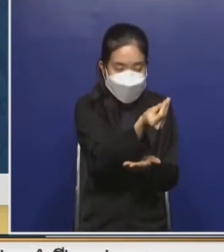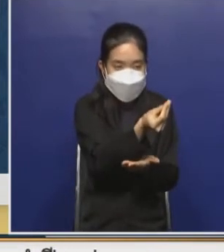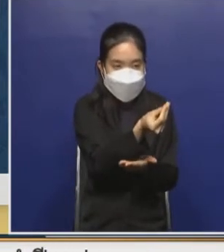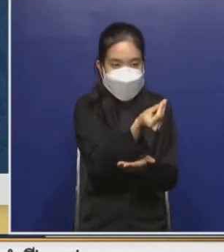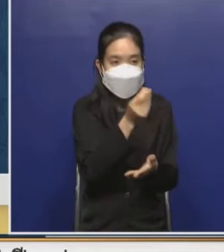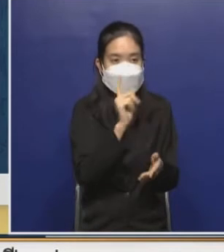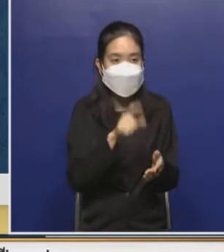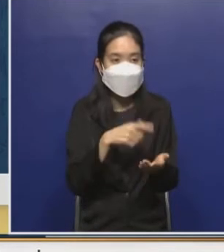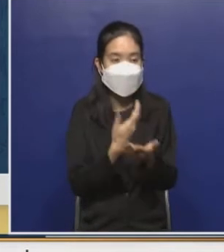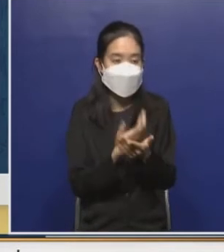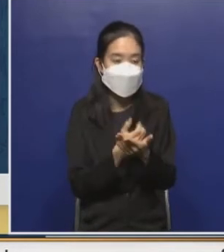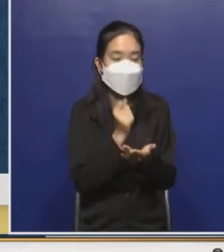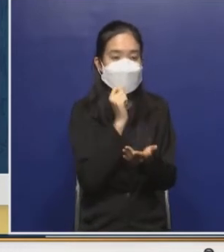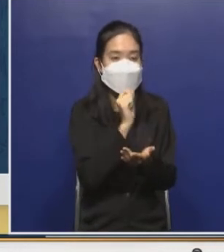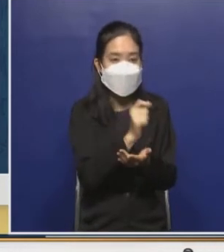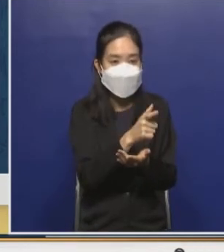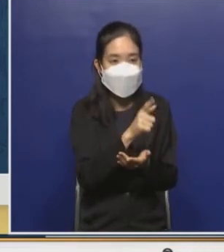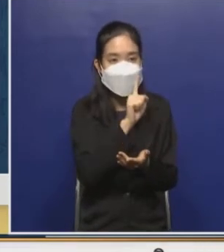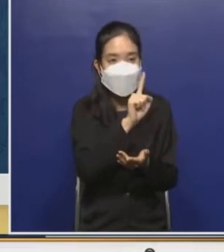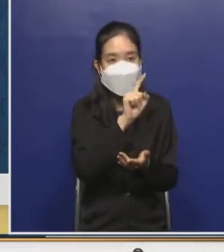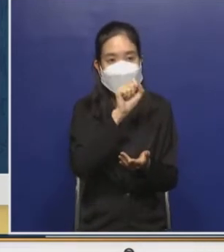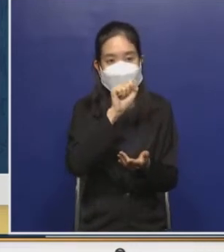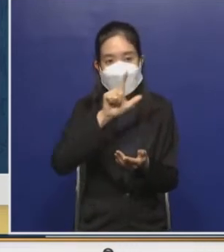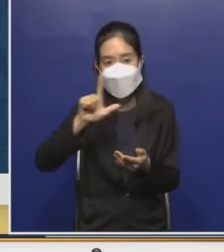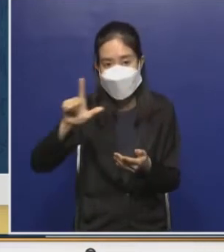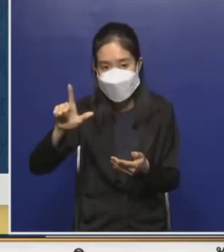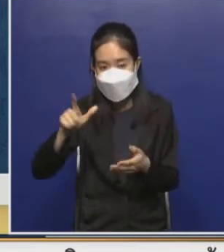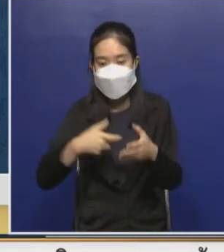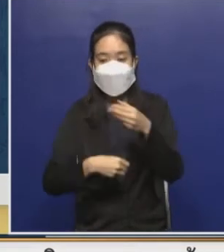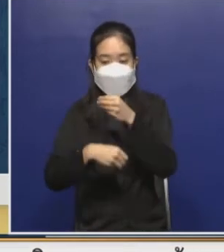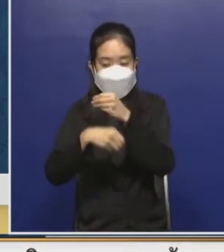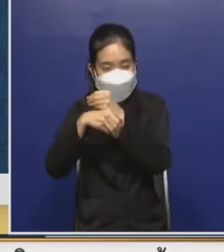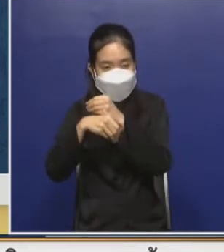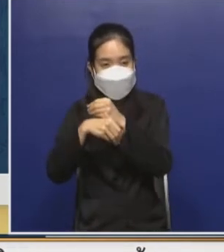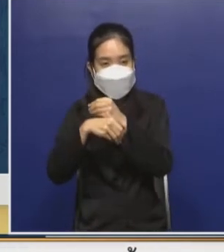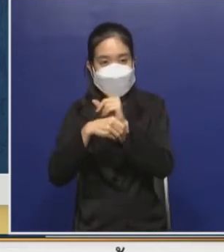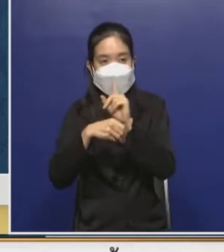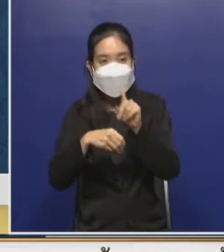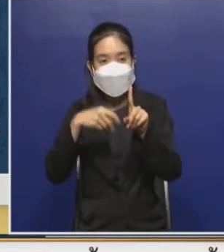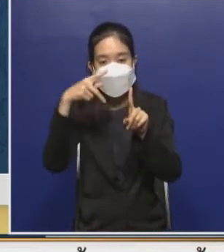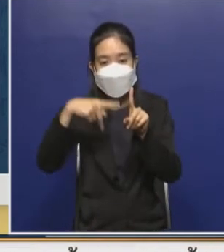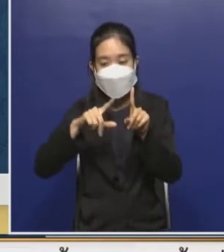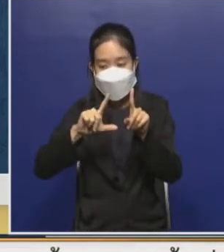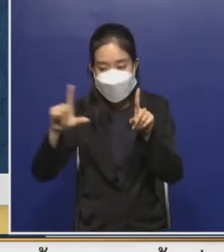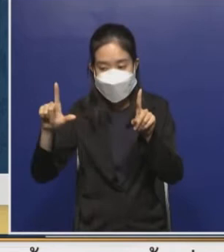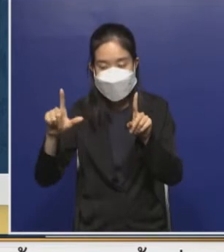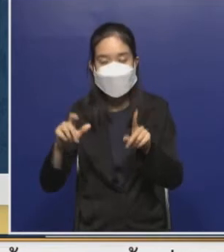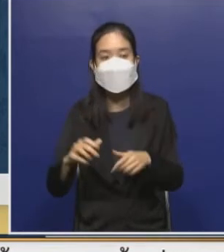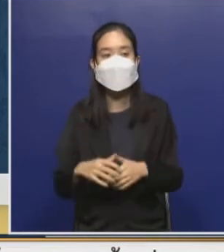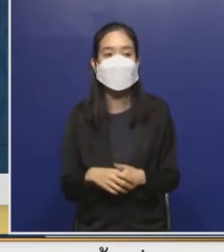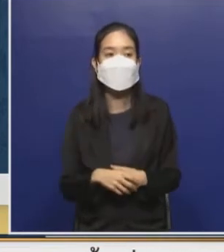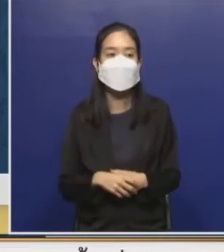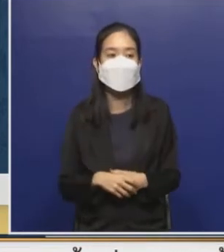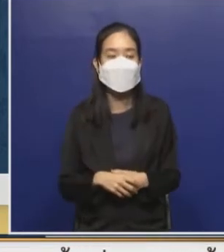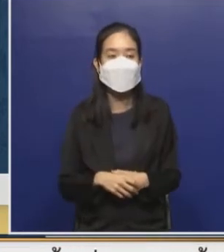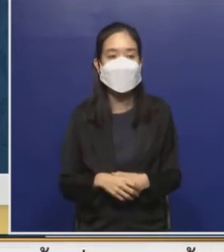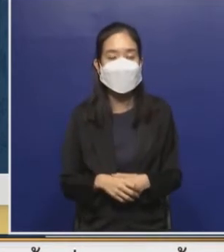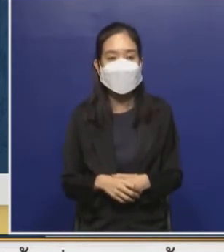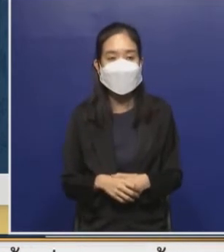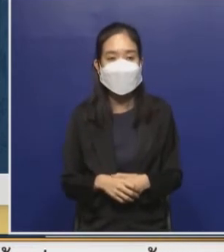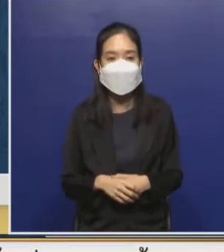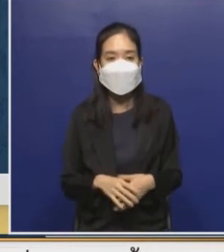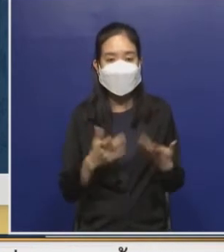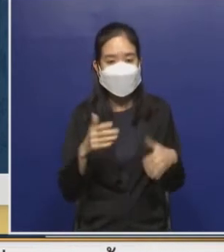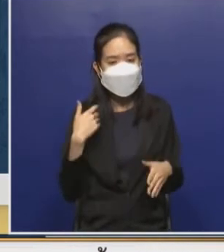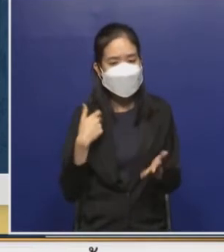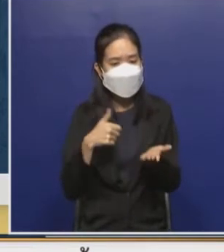ง 1 สรลานครัท่านเพิ่มขึ้นจากป 2064 1,000 ล้านครัท่านนอกจากนี้ยง